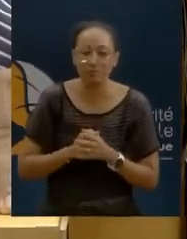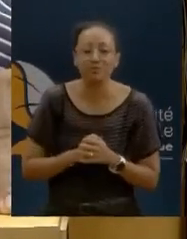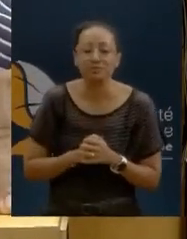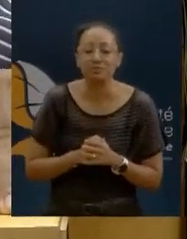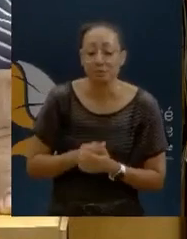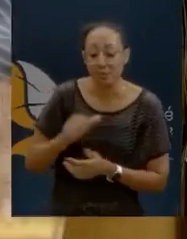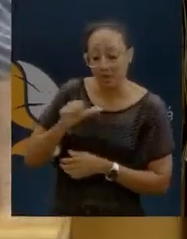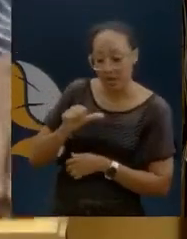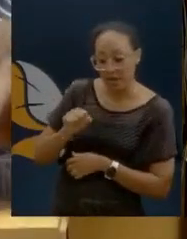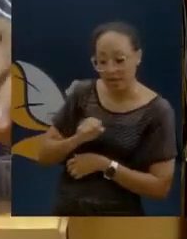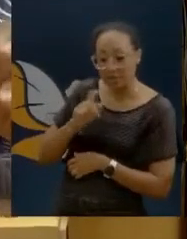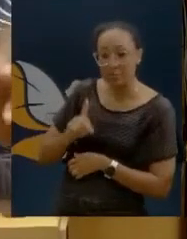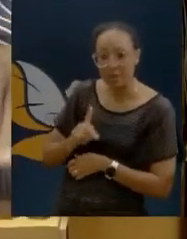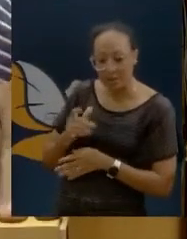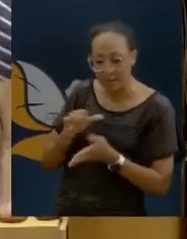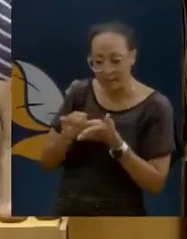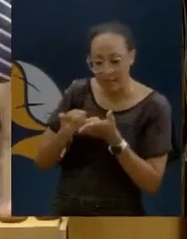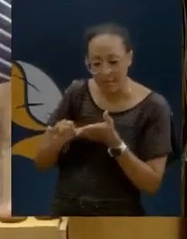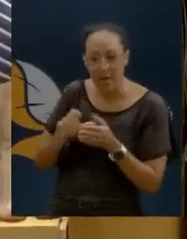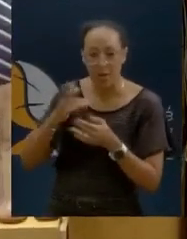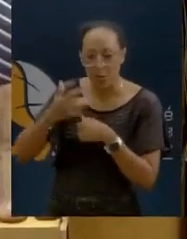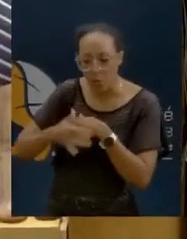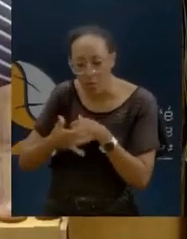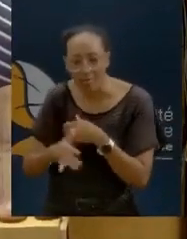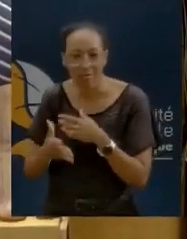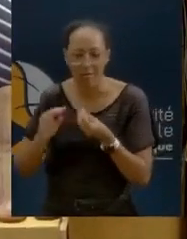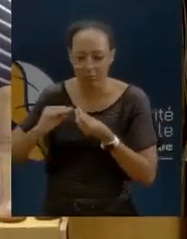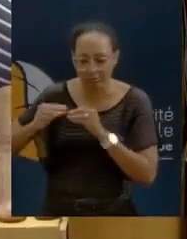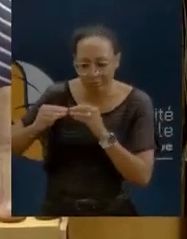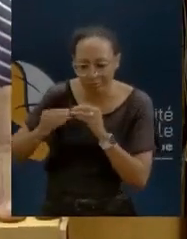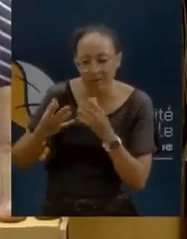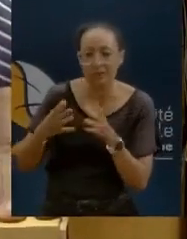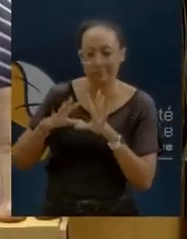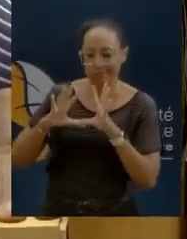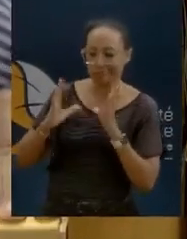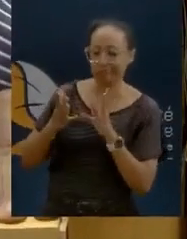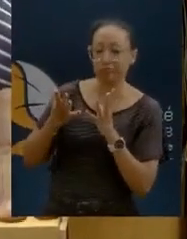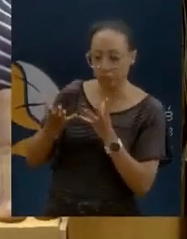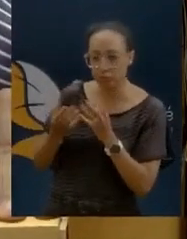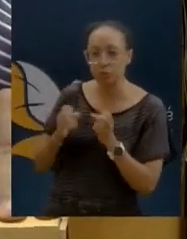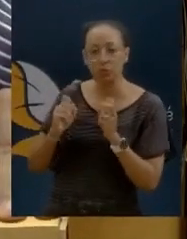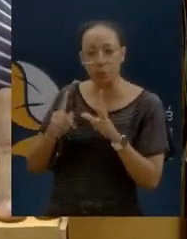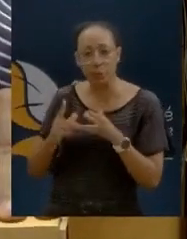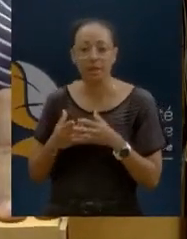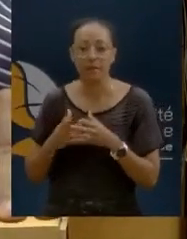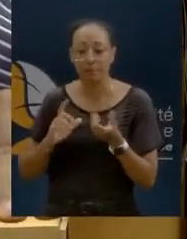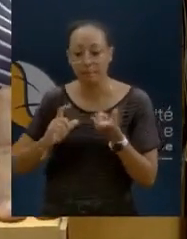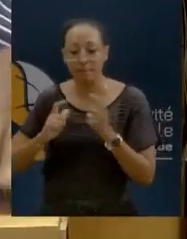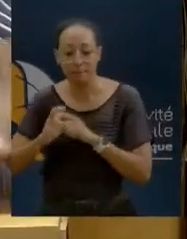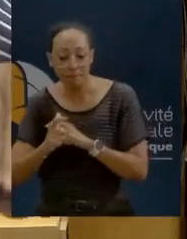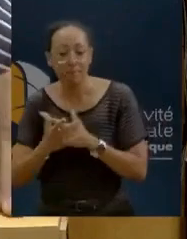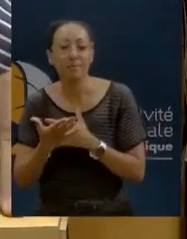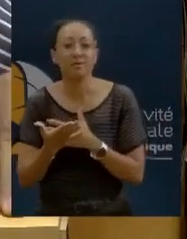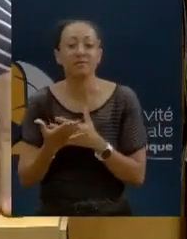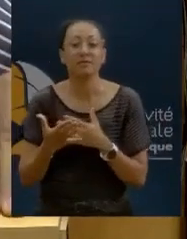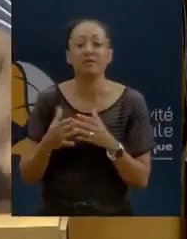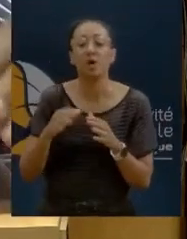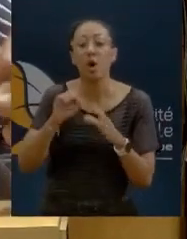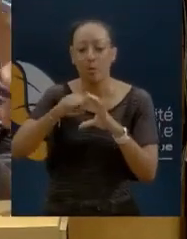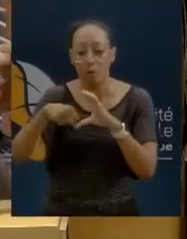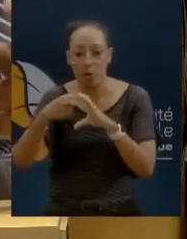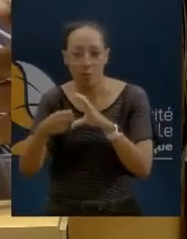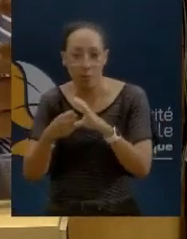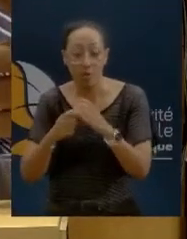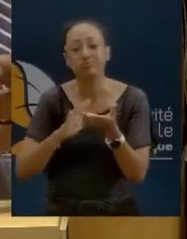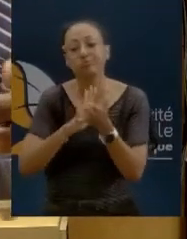était toujours en retard, il y avait toujours un tas de problèmes. Nous nous sommes tournés vers le Pôle emploi, qui est devenu maintenant France Travail, parce